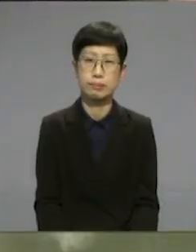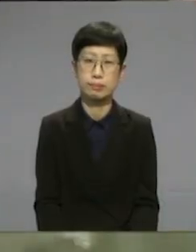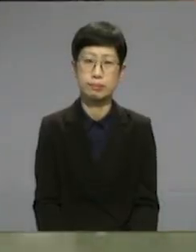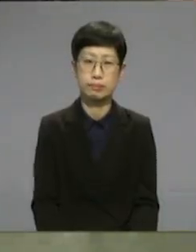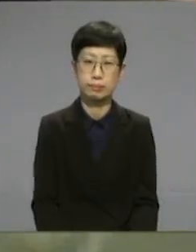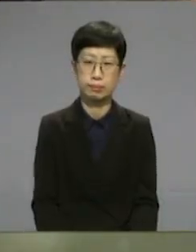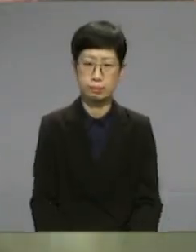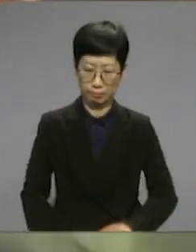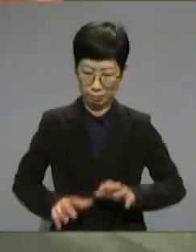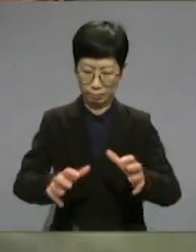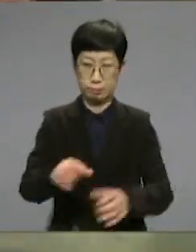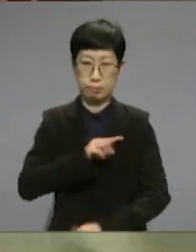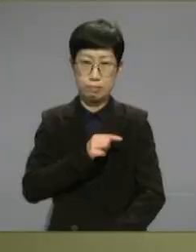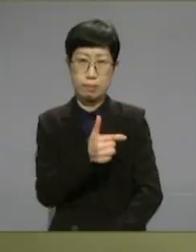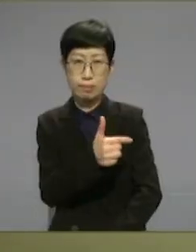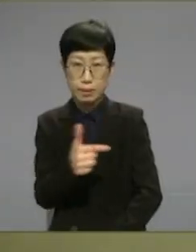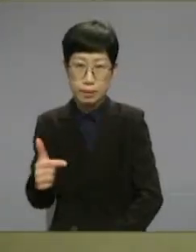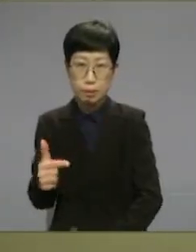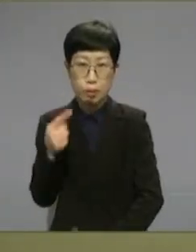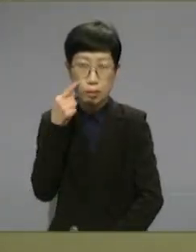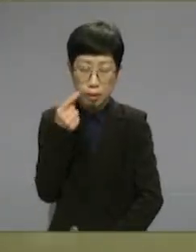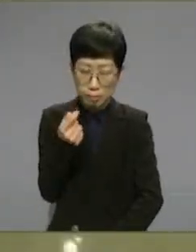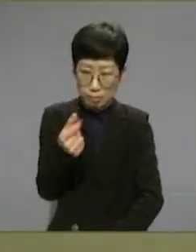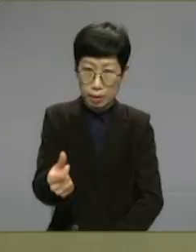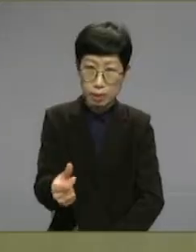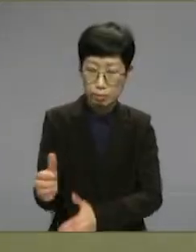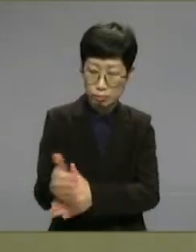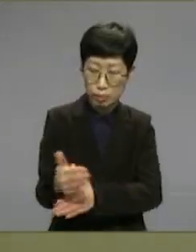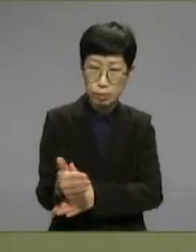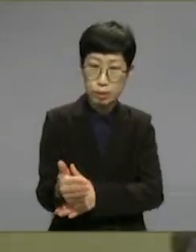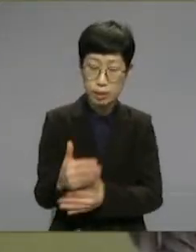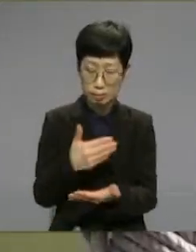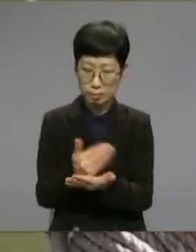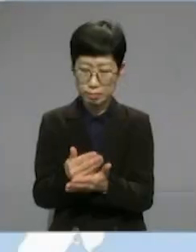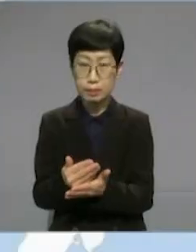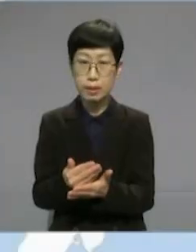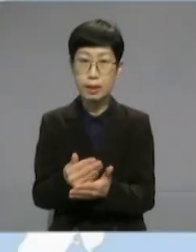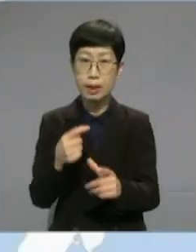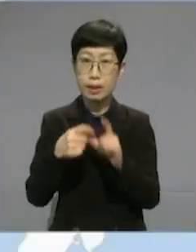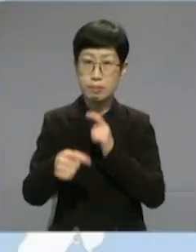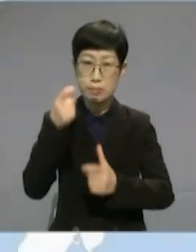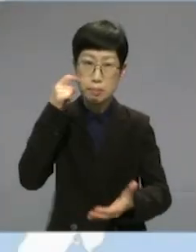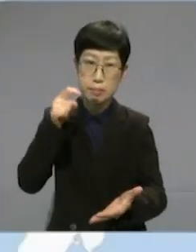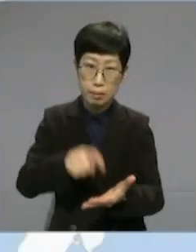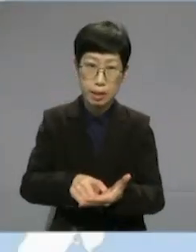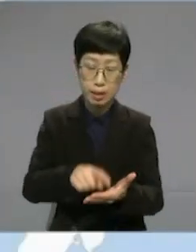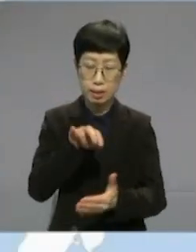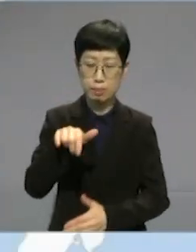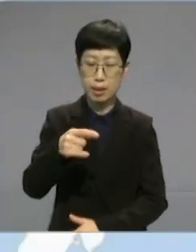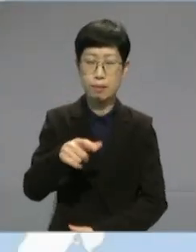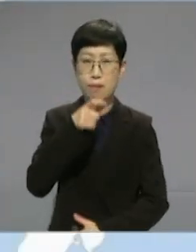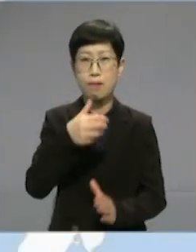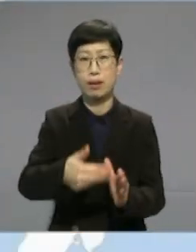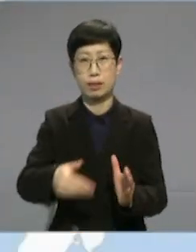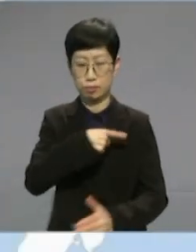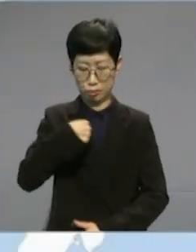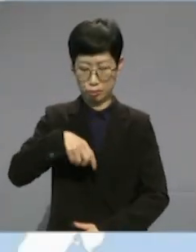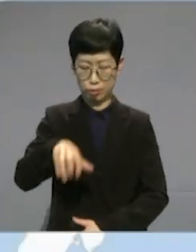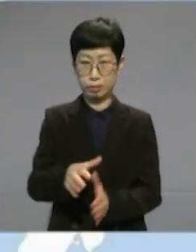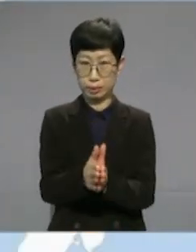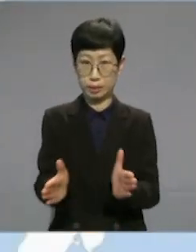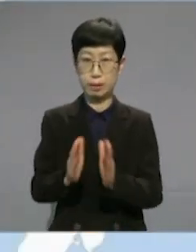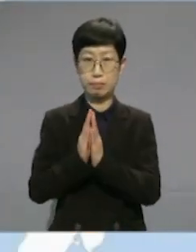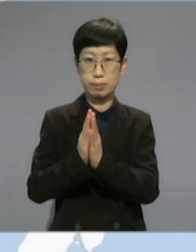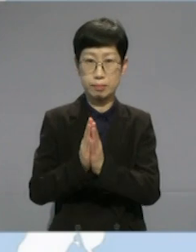세계에서 가장 크고 희귀한 물고기 중 일부가 발견되는 매콩강 메콩강은 중국에서 시작돼 미얀마와